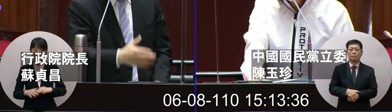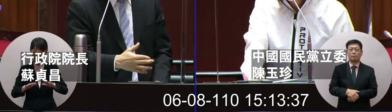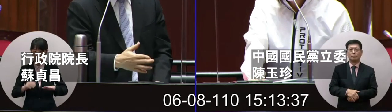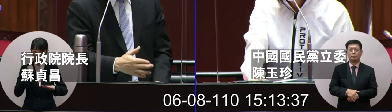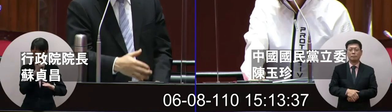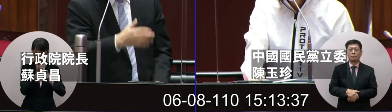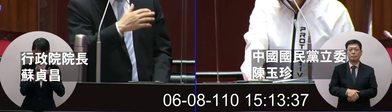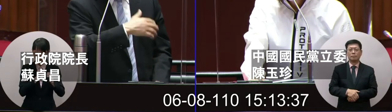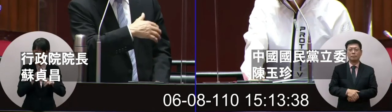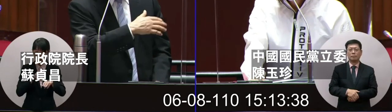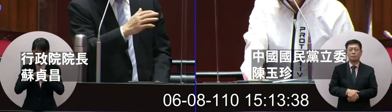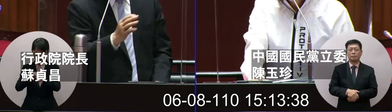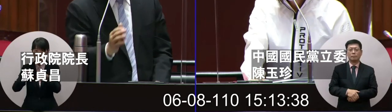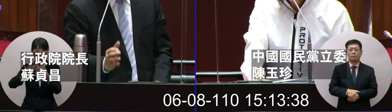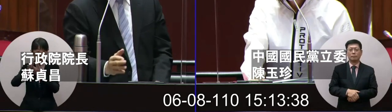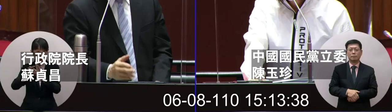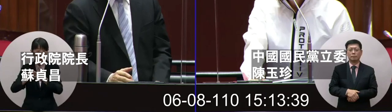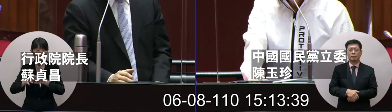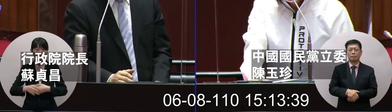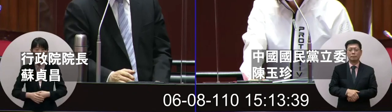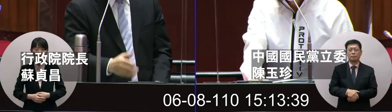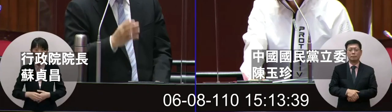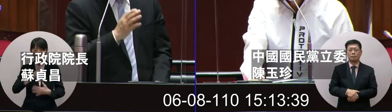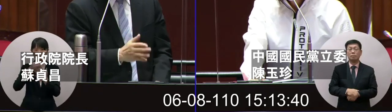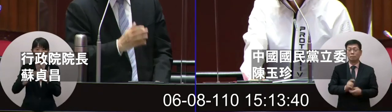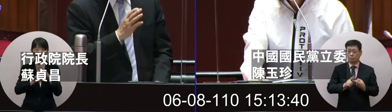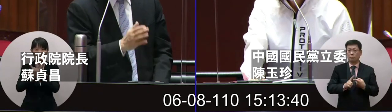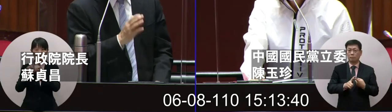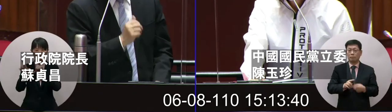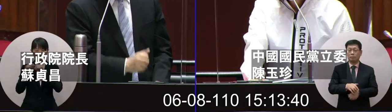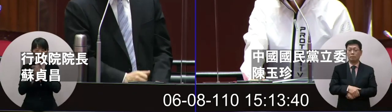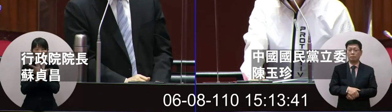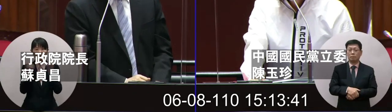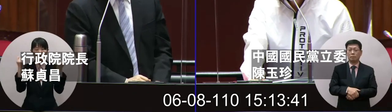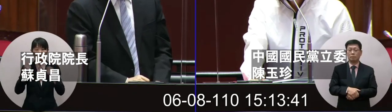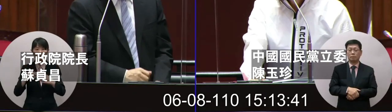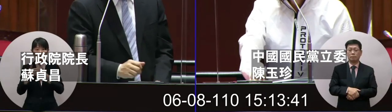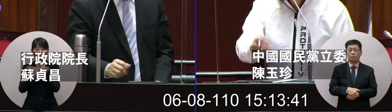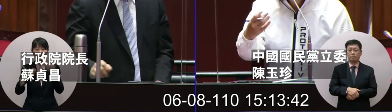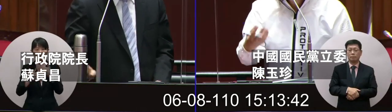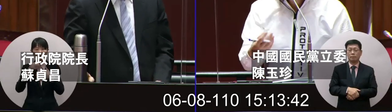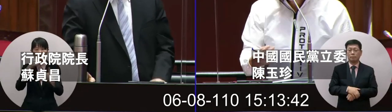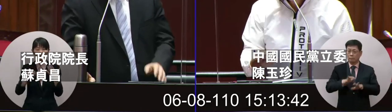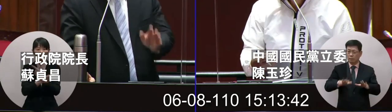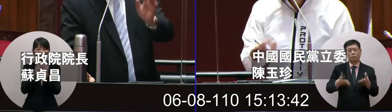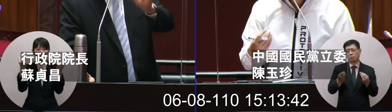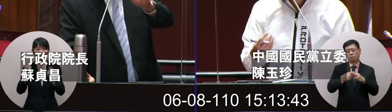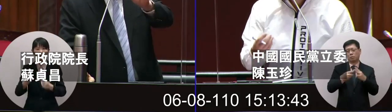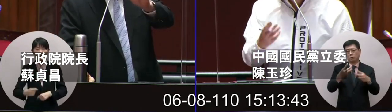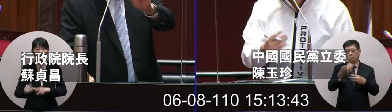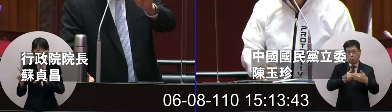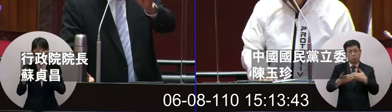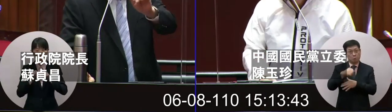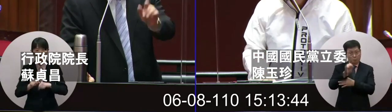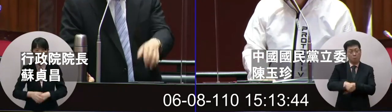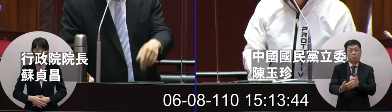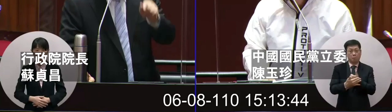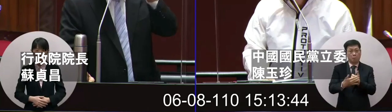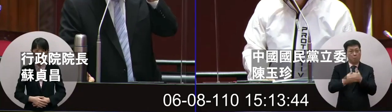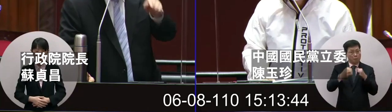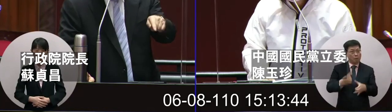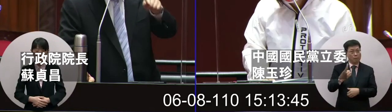人出境都依照相关的规定， 是啊是啊， 交通也依照相关的规定。 那现在没有小三通吧？你愿意帮我们开这个